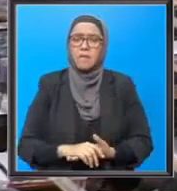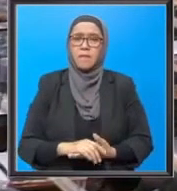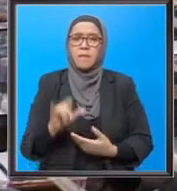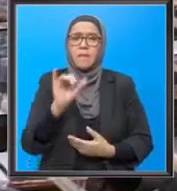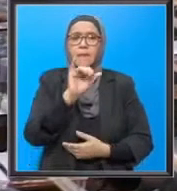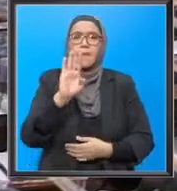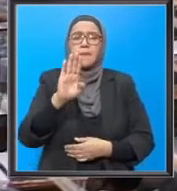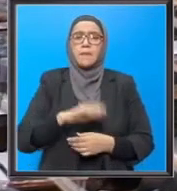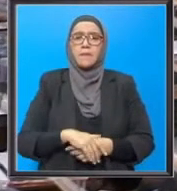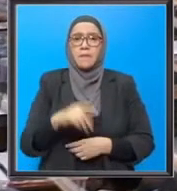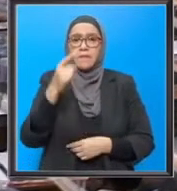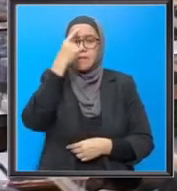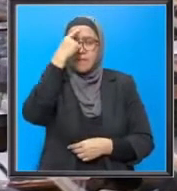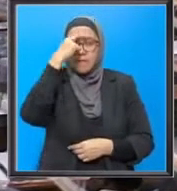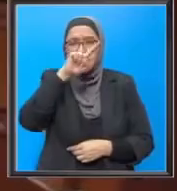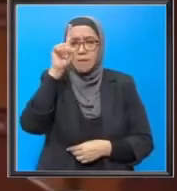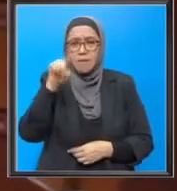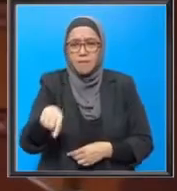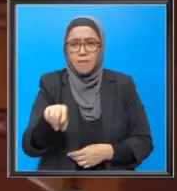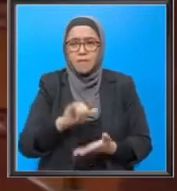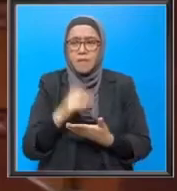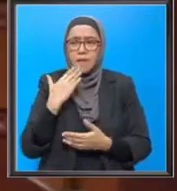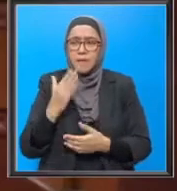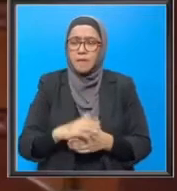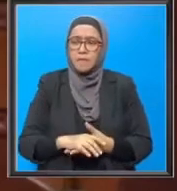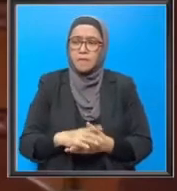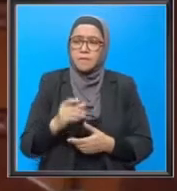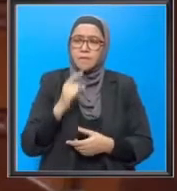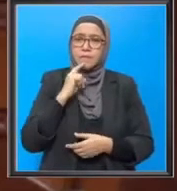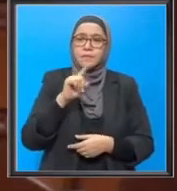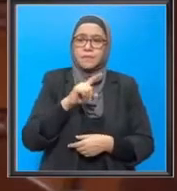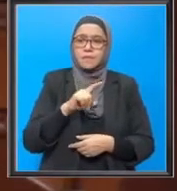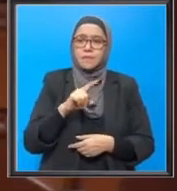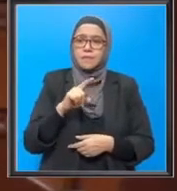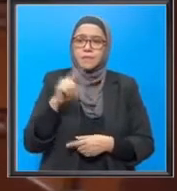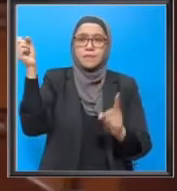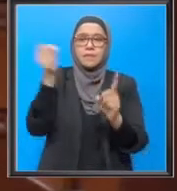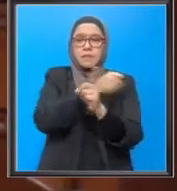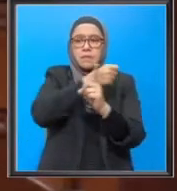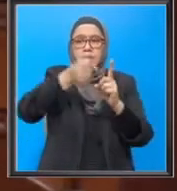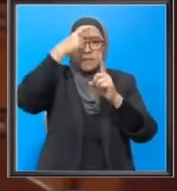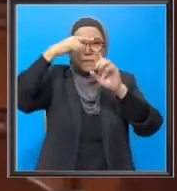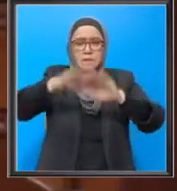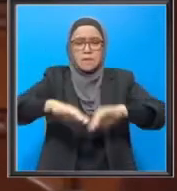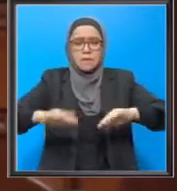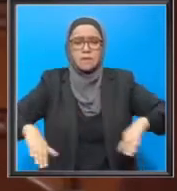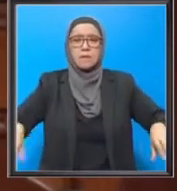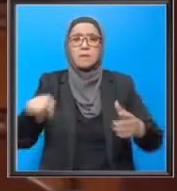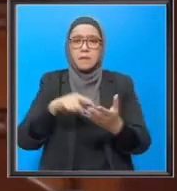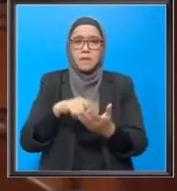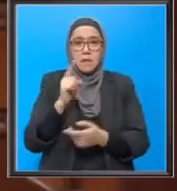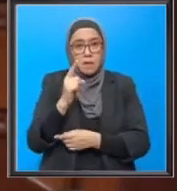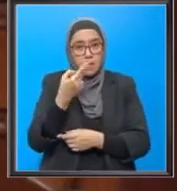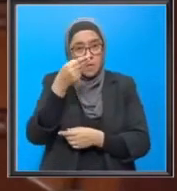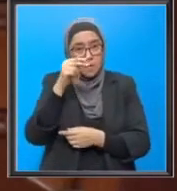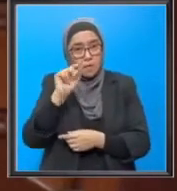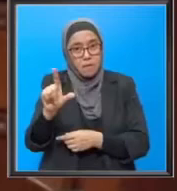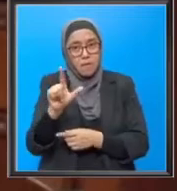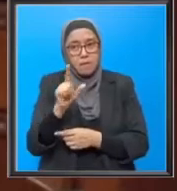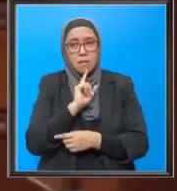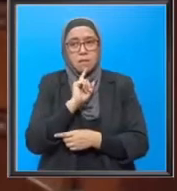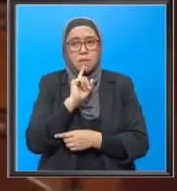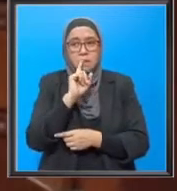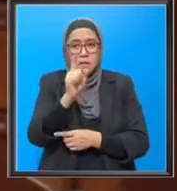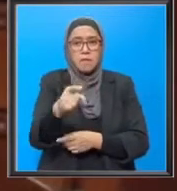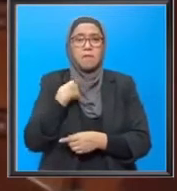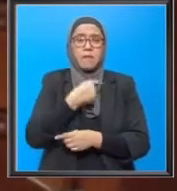wuih hormat di atas soal tambahan kita penderaan kepada karena kali ini adalah satu pekaro yang amat